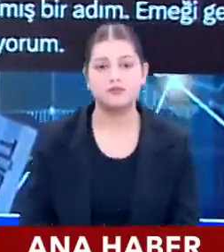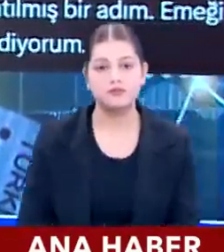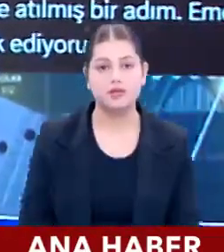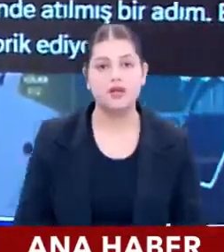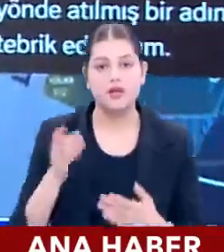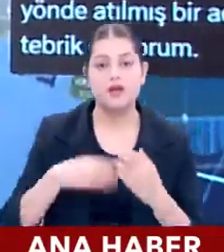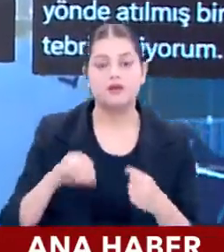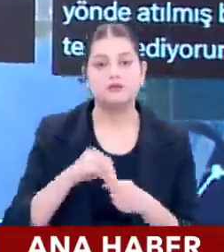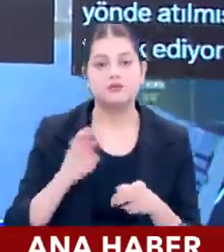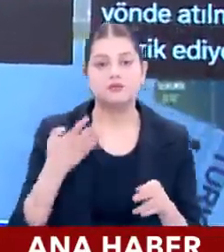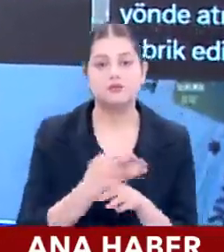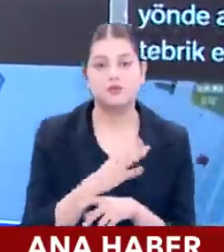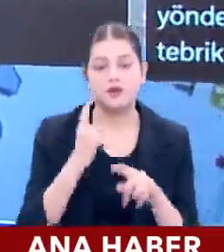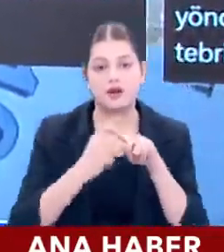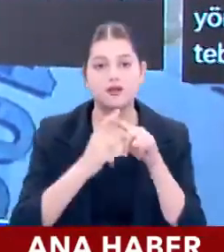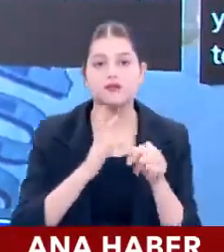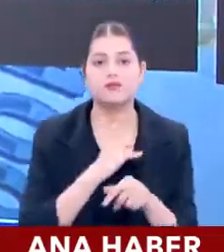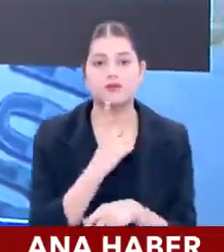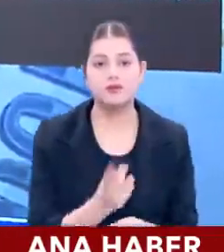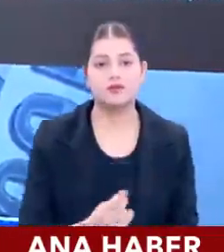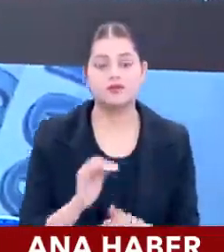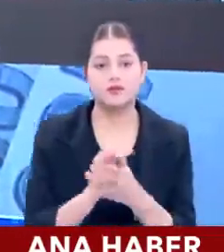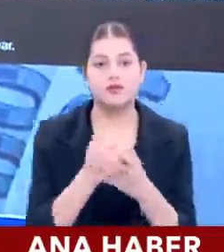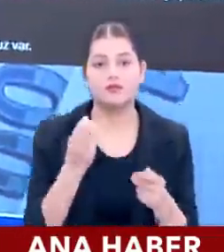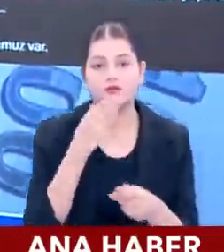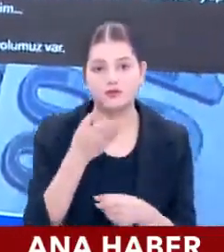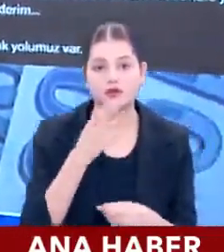Hepsine çok olumlu buluyorlar ve tebriklerini de dile getir